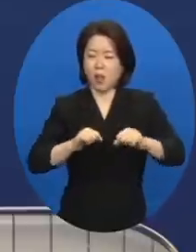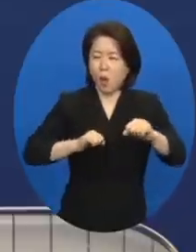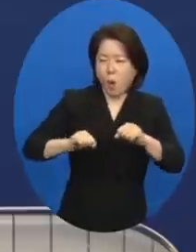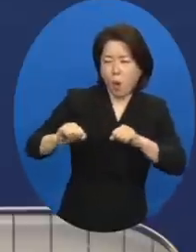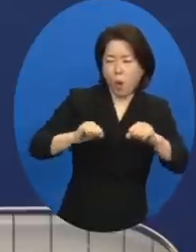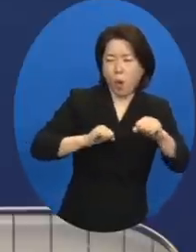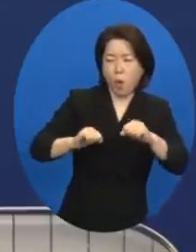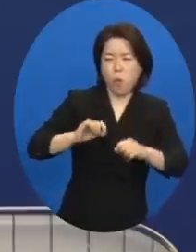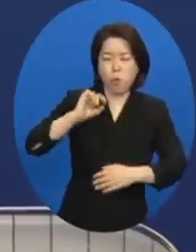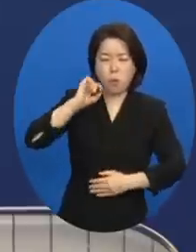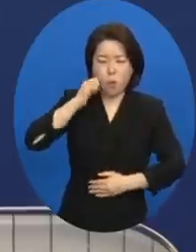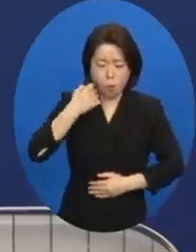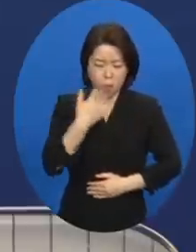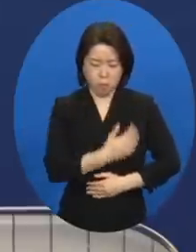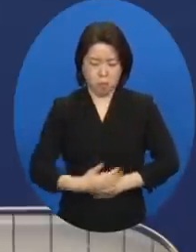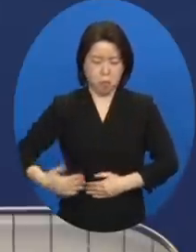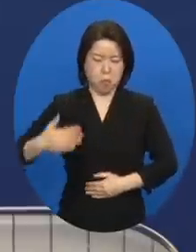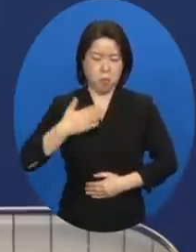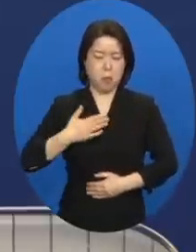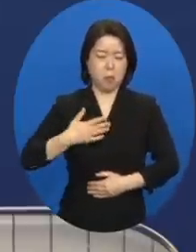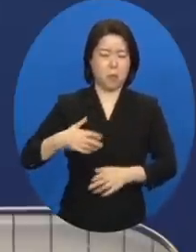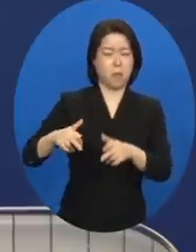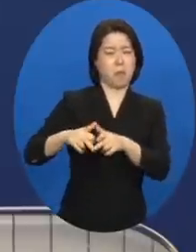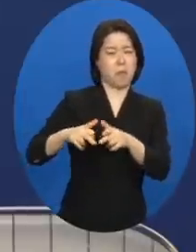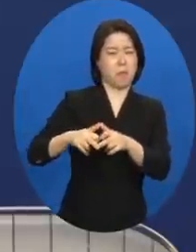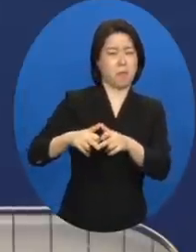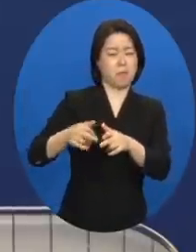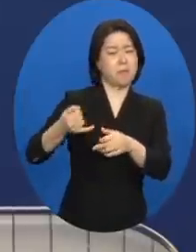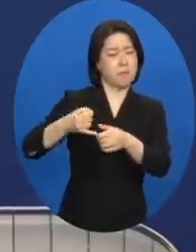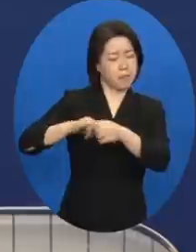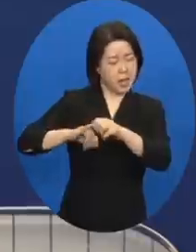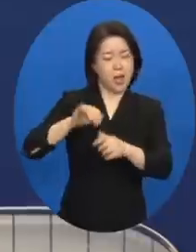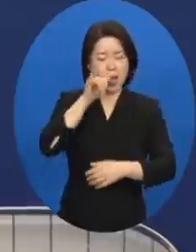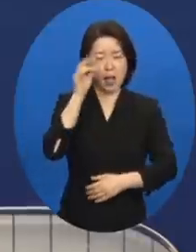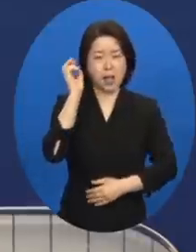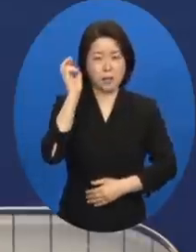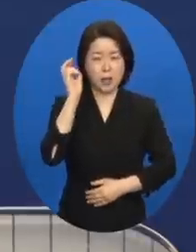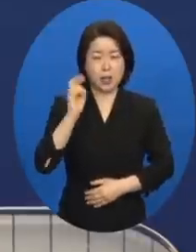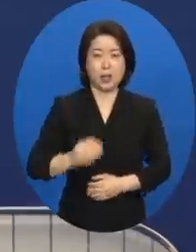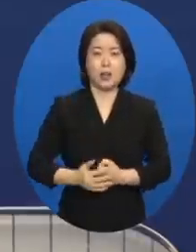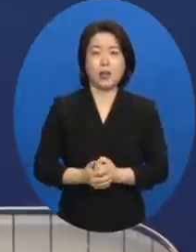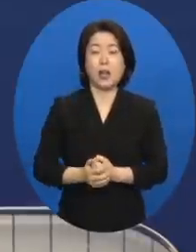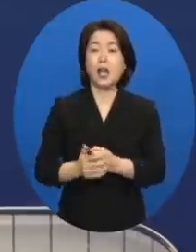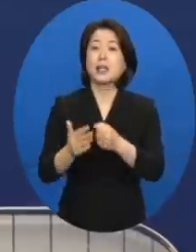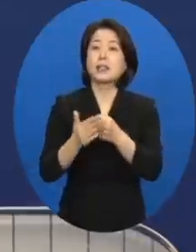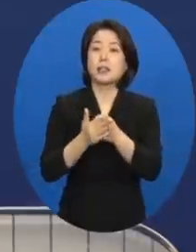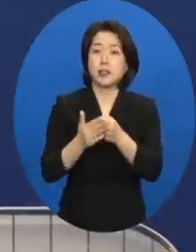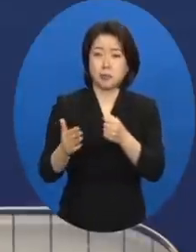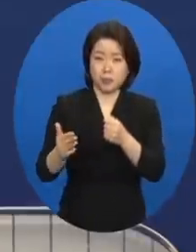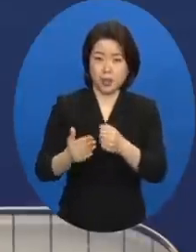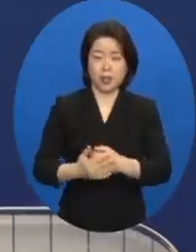거동하기가 불가능했던 것 같아요. 그래서